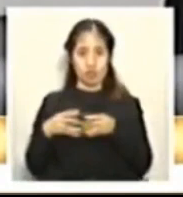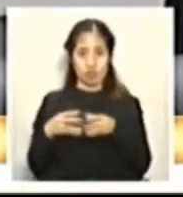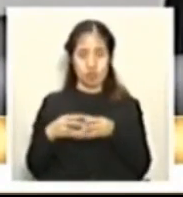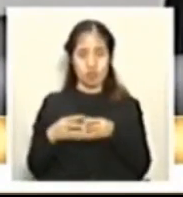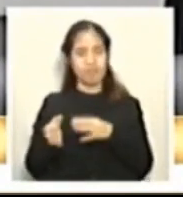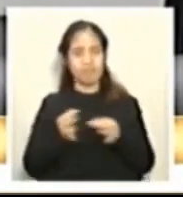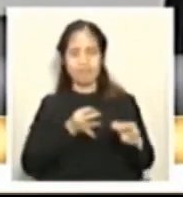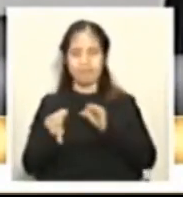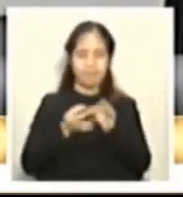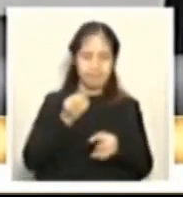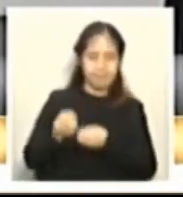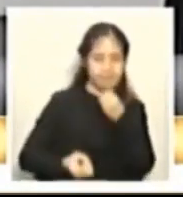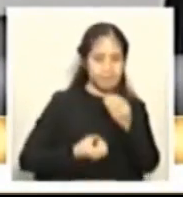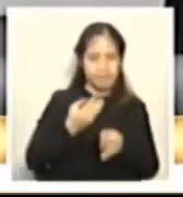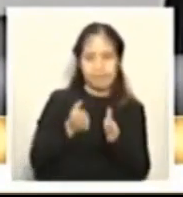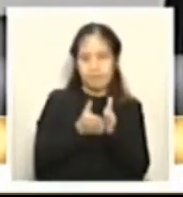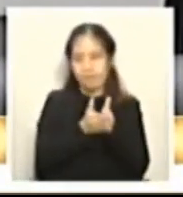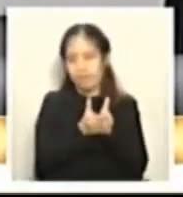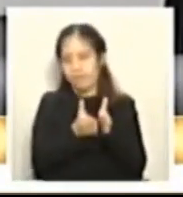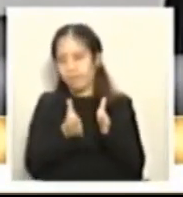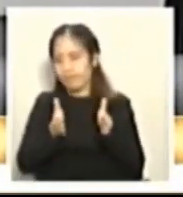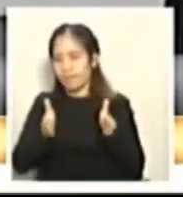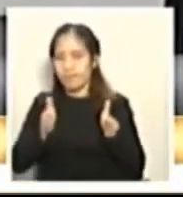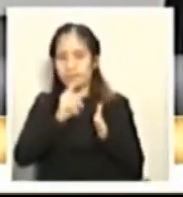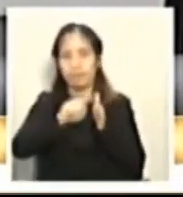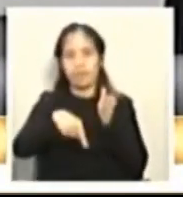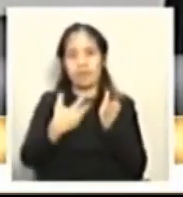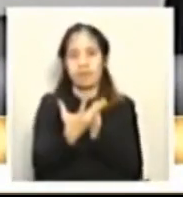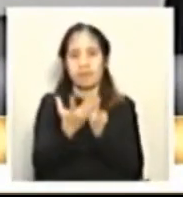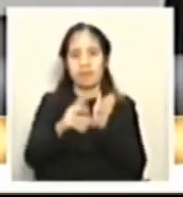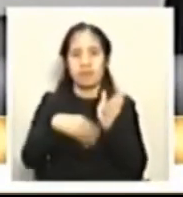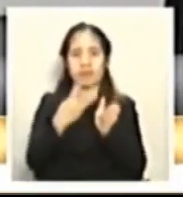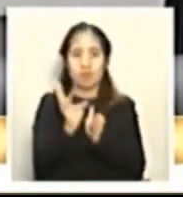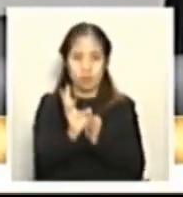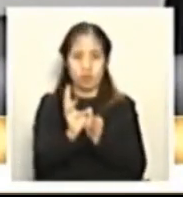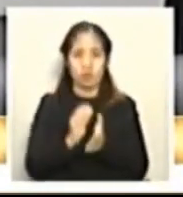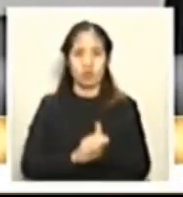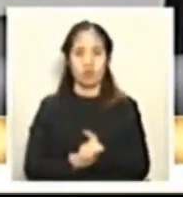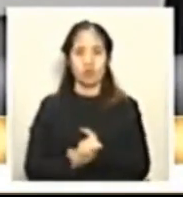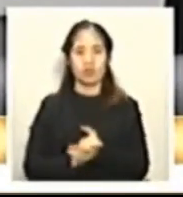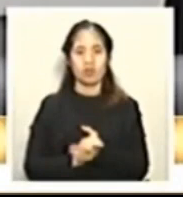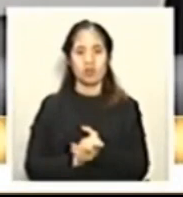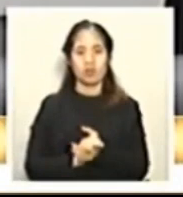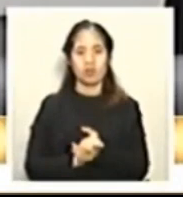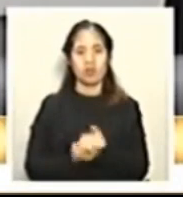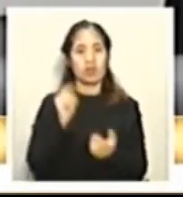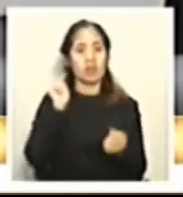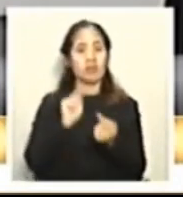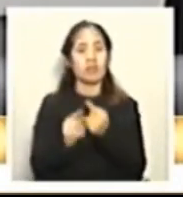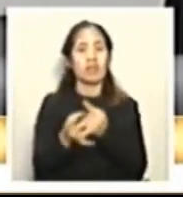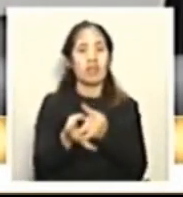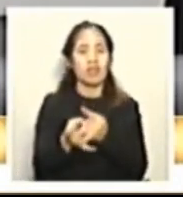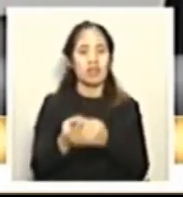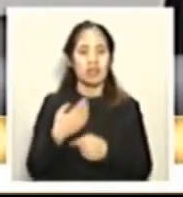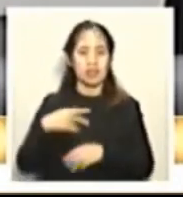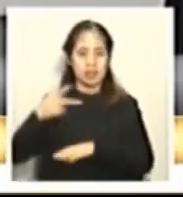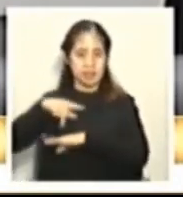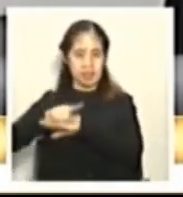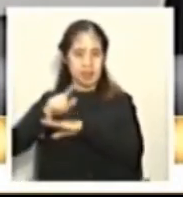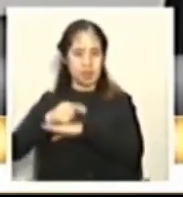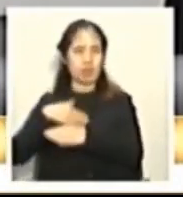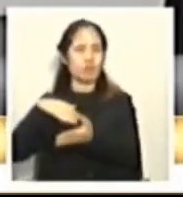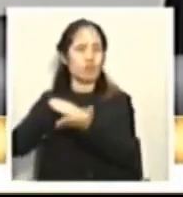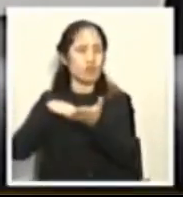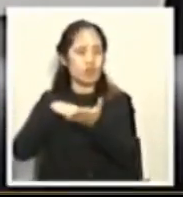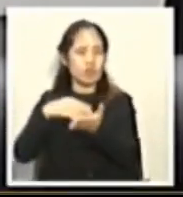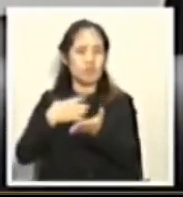ายยาวนานถึง 5-6 ชั่วโมงโดยไม่ได้หยุดพัก ท่าน เพ ื ่ออะไรครับ ท่านองค์อาจครับขอไปองค์อาจครับไม่อยากทำ